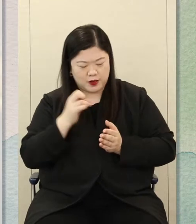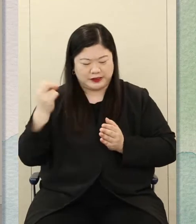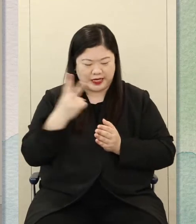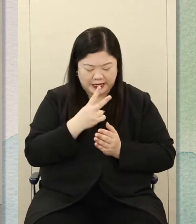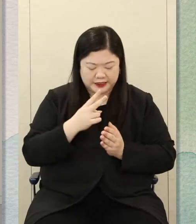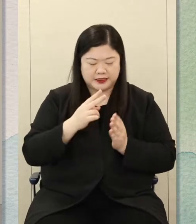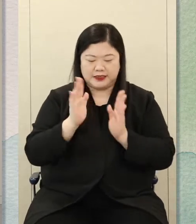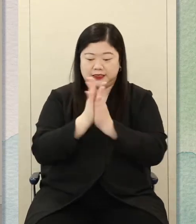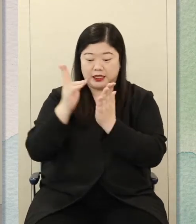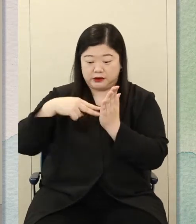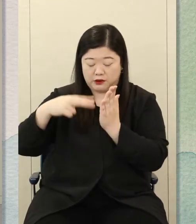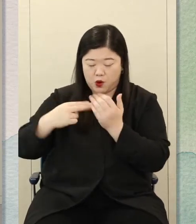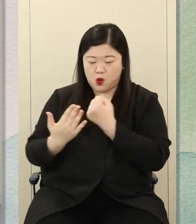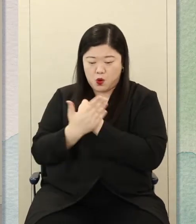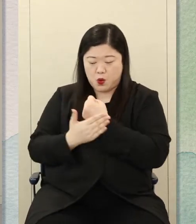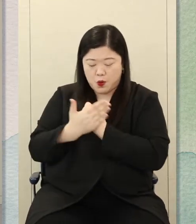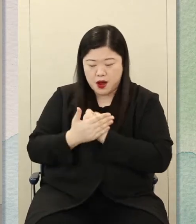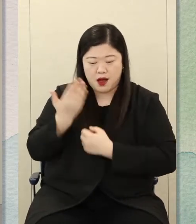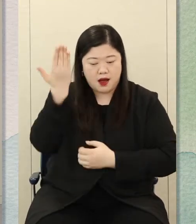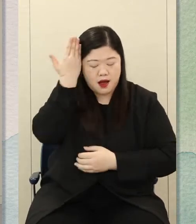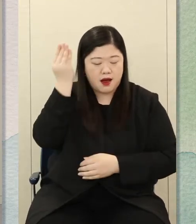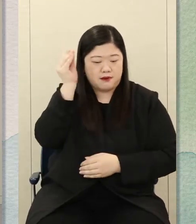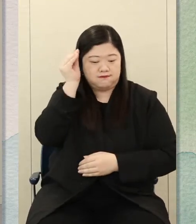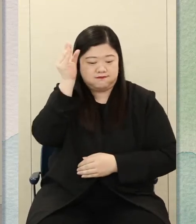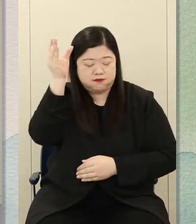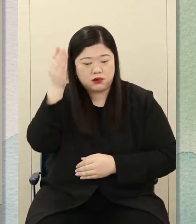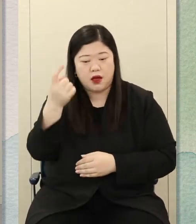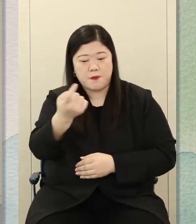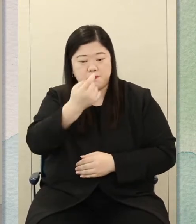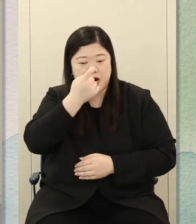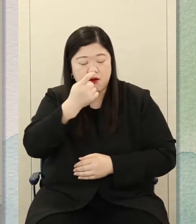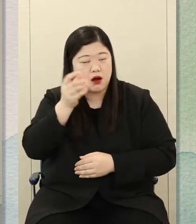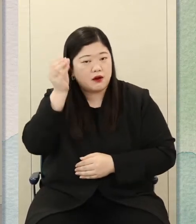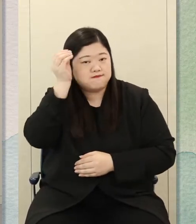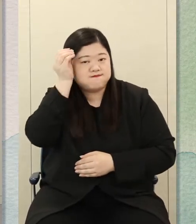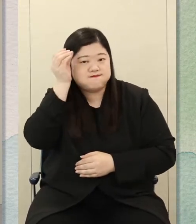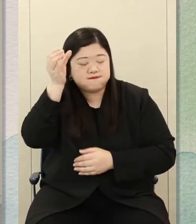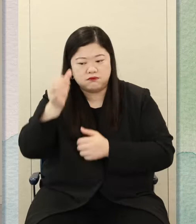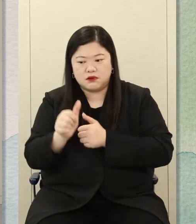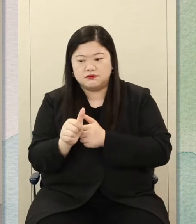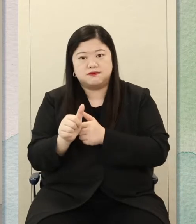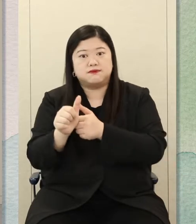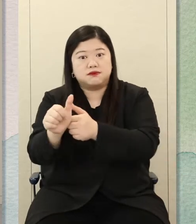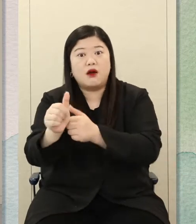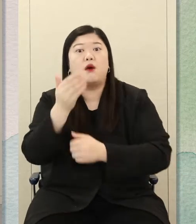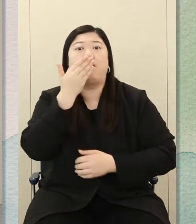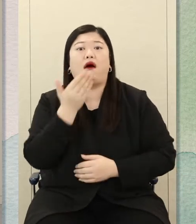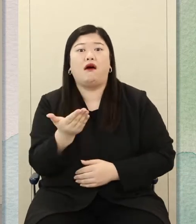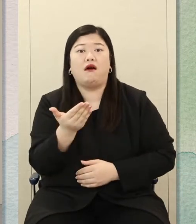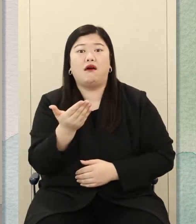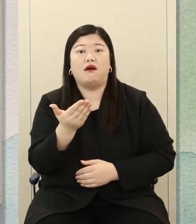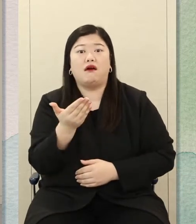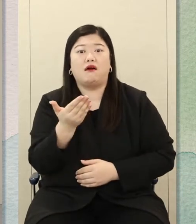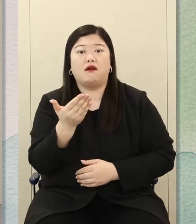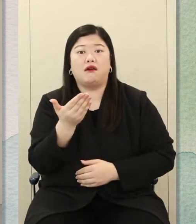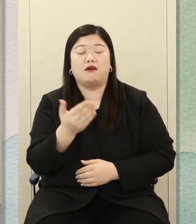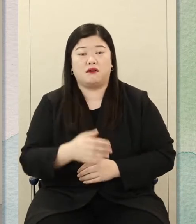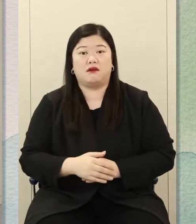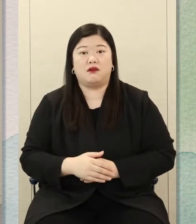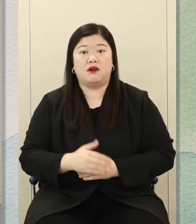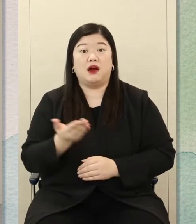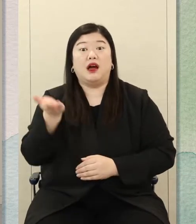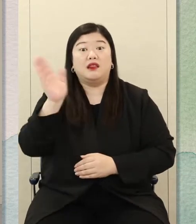때문에 이제 소위 이제 끌리고 쓸린다라고 하는데 막 사소한 이슈에